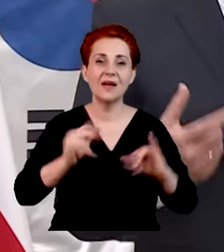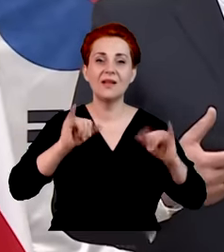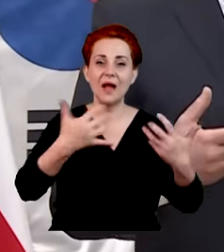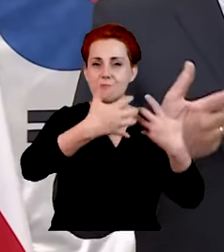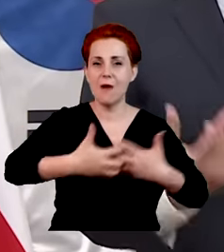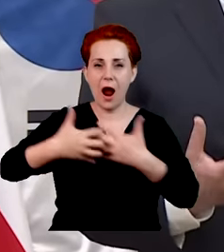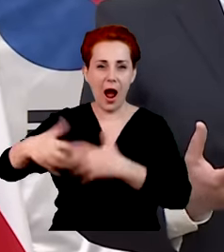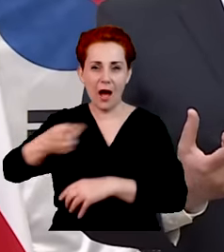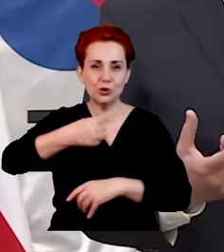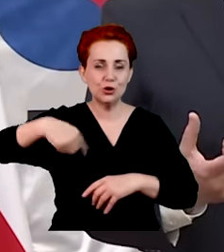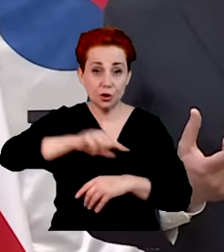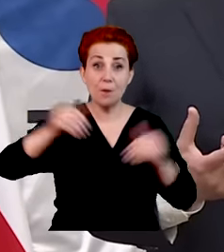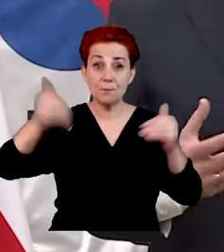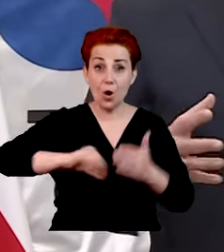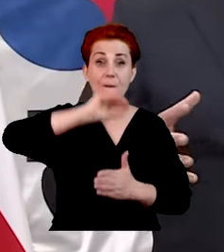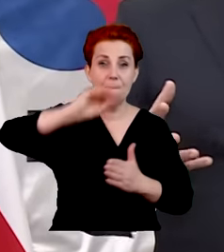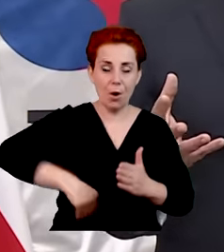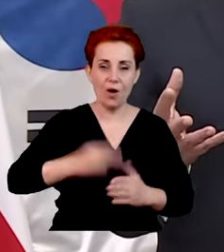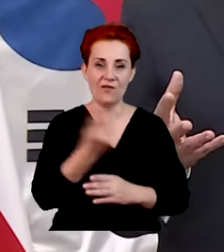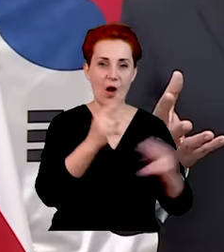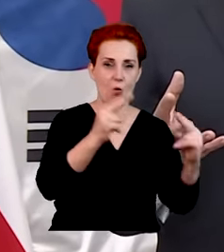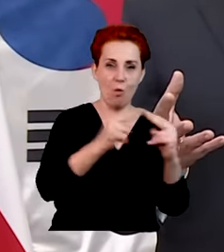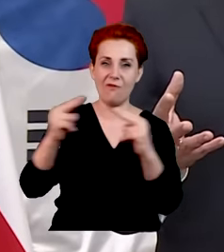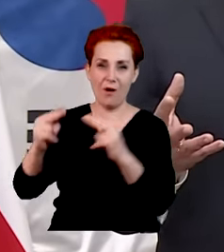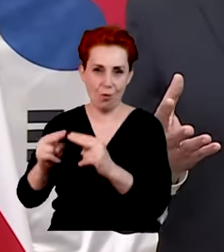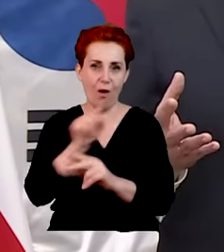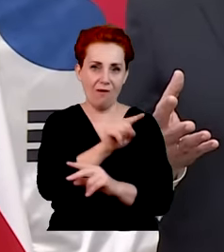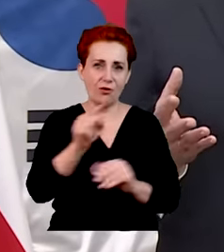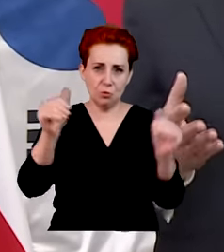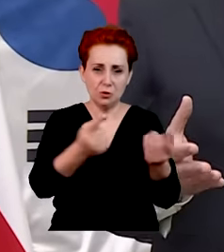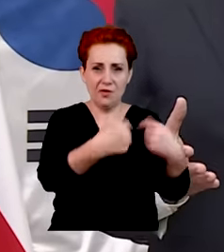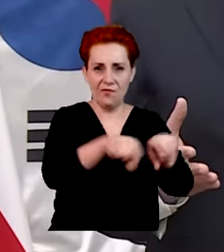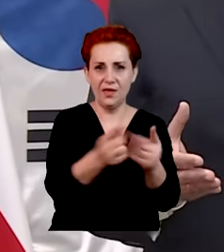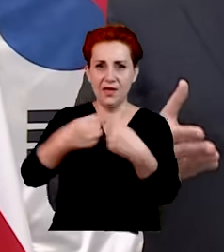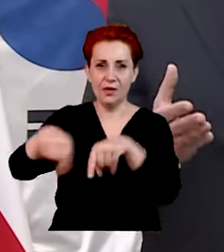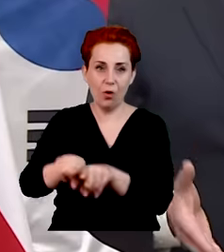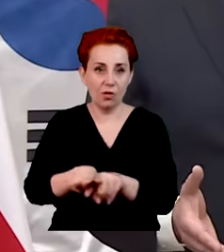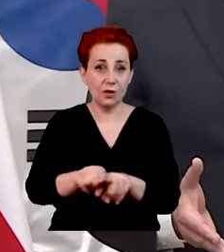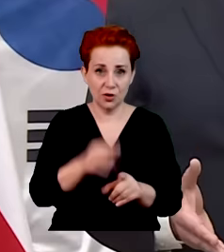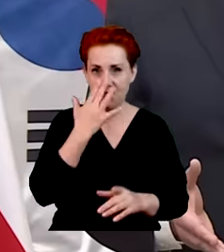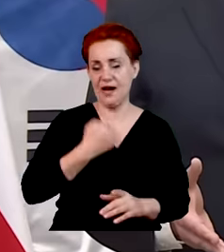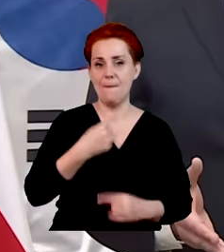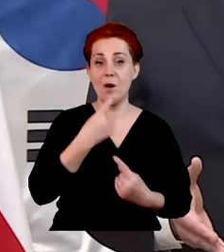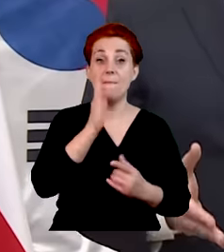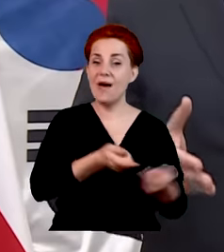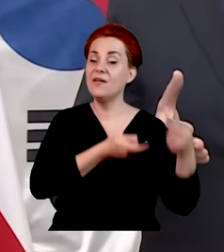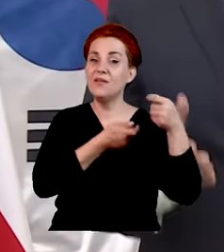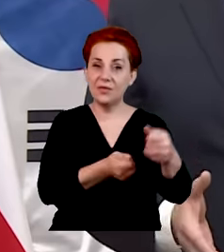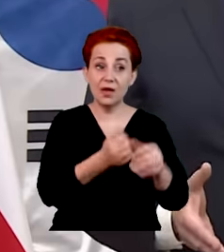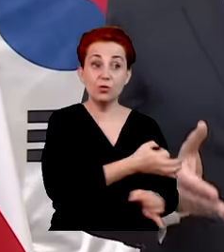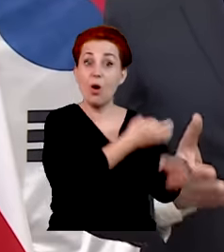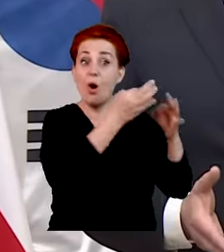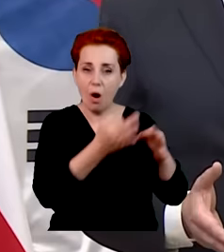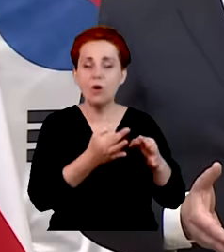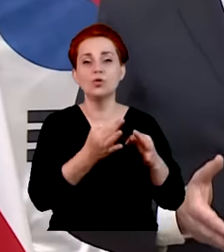moglibyśmy podpisać te dwie umowy niejako żeby one weszły w życie więc wyraźnie było powiedziane będzie finansowanie do tej pory we